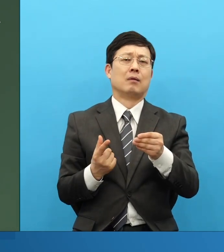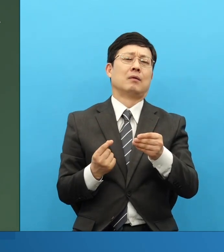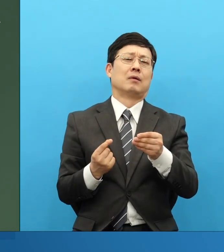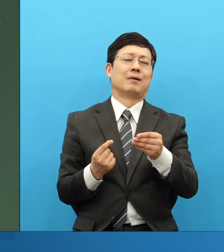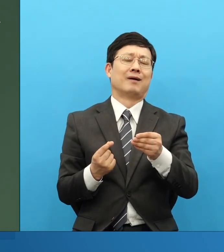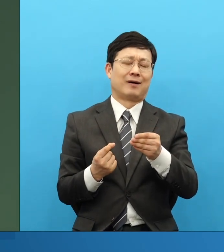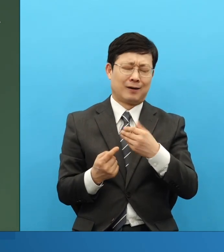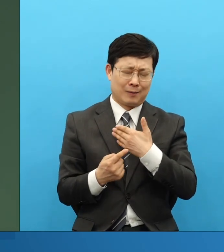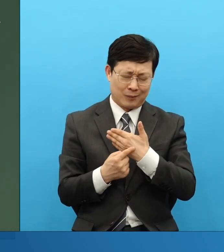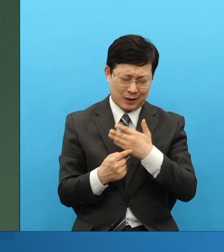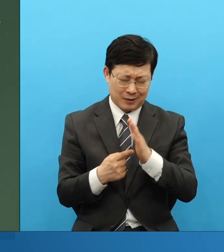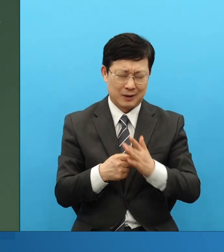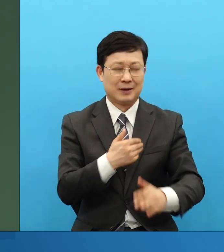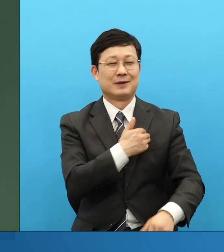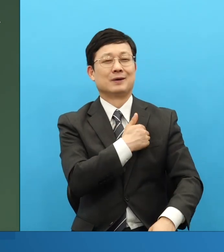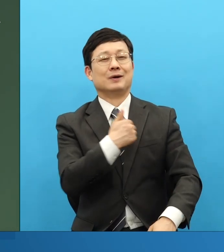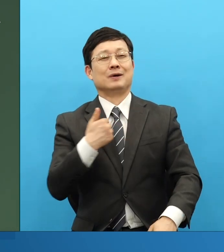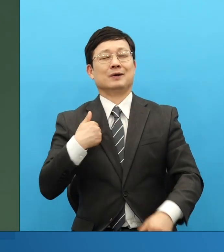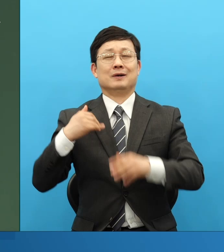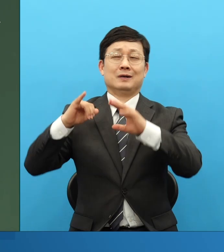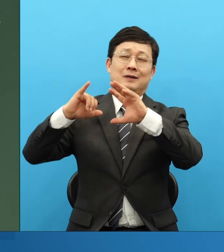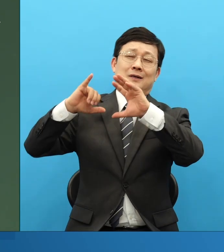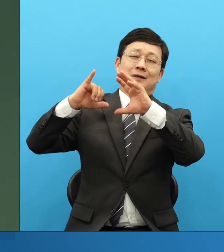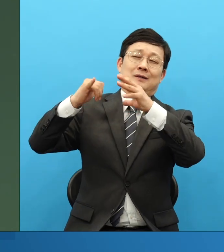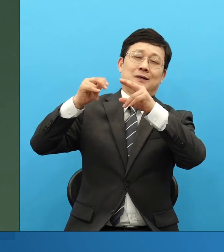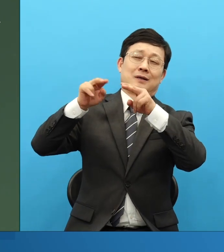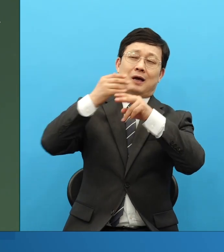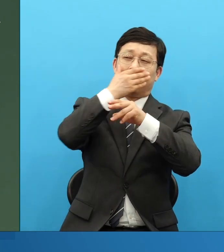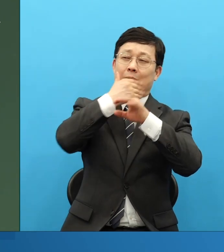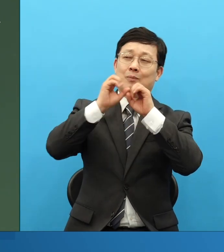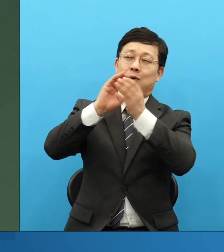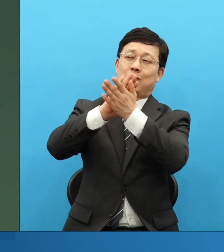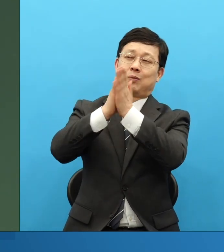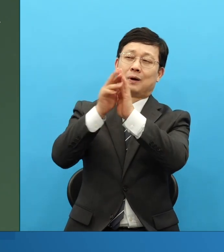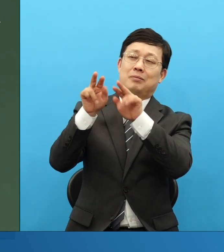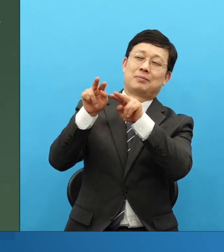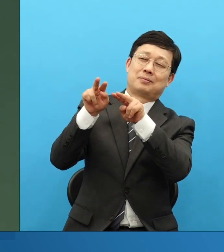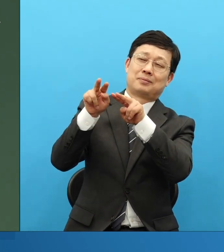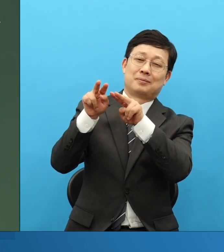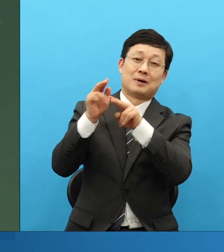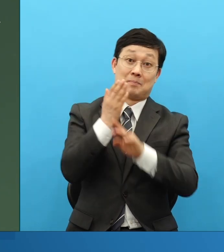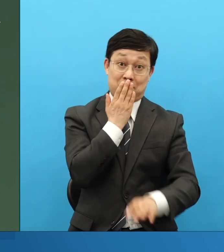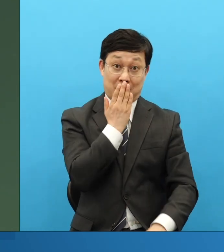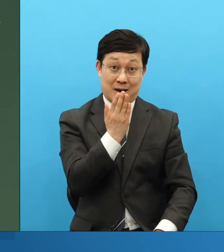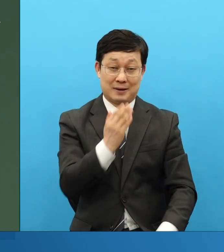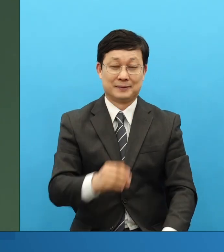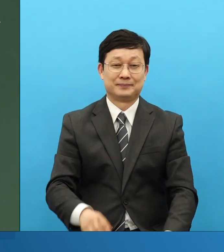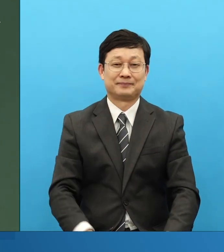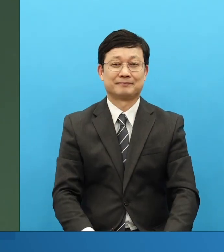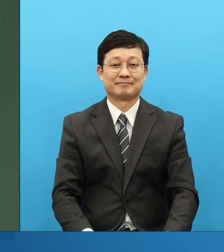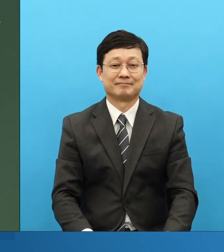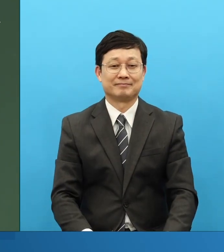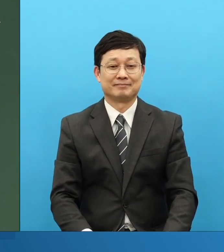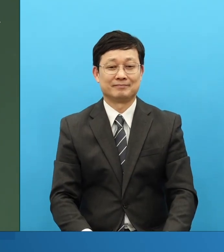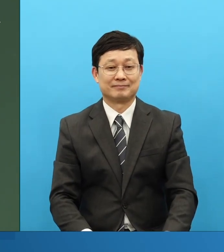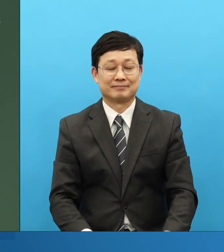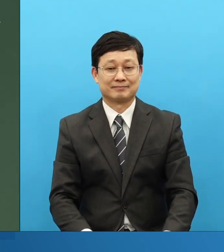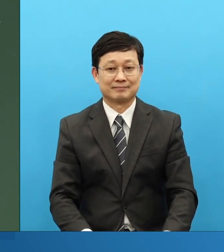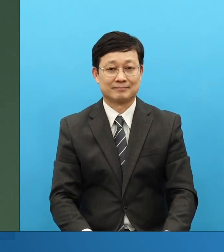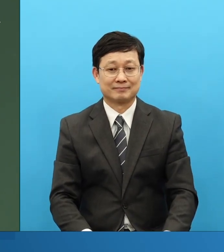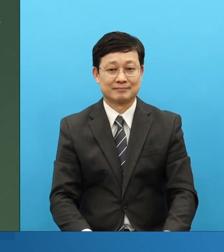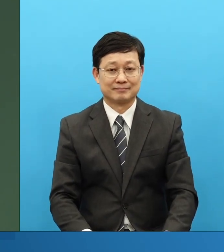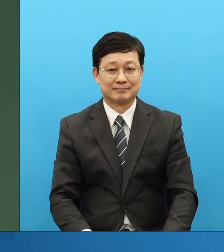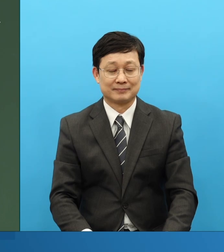여유도 있고 여러분은 세계복음을 하게 Then 됩니다. you'll be able to have leisure and accomplish world evangelization. 자꾸